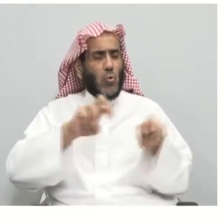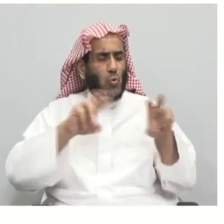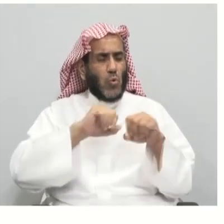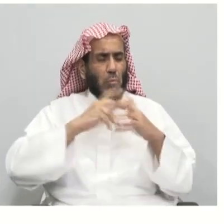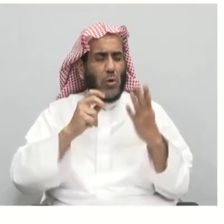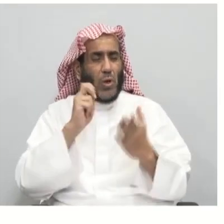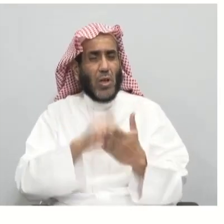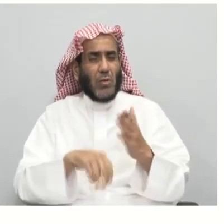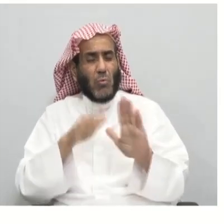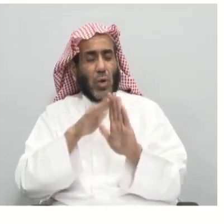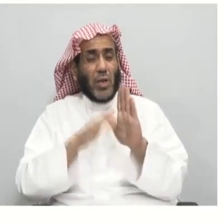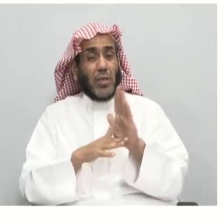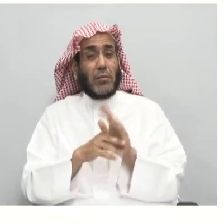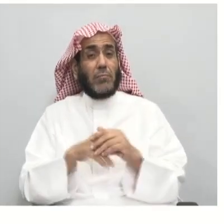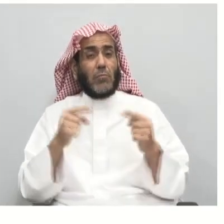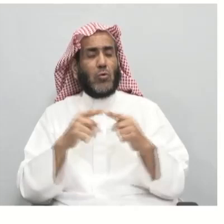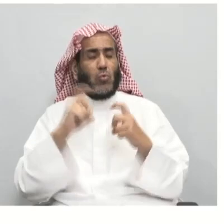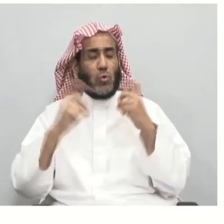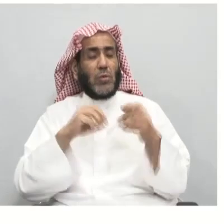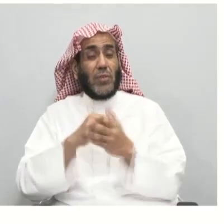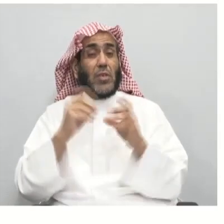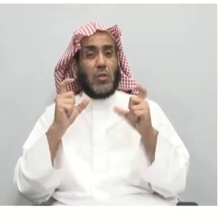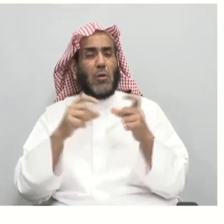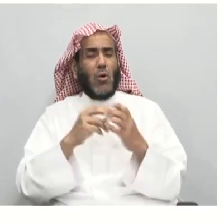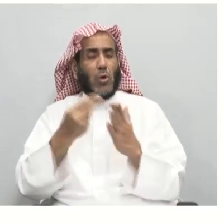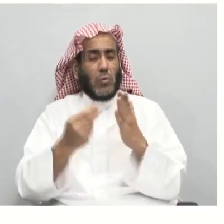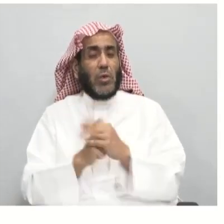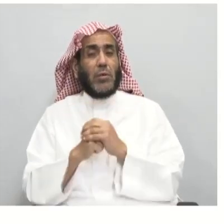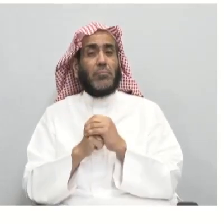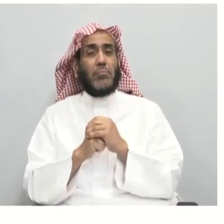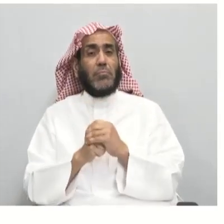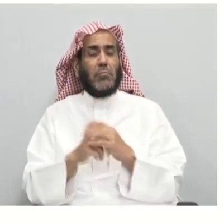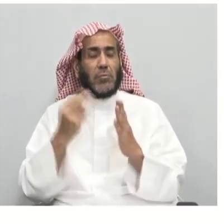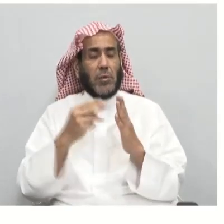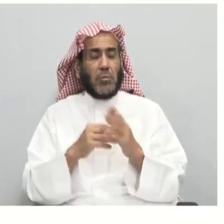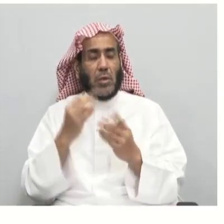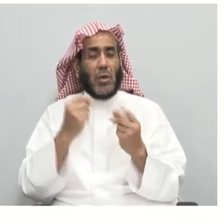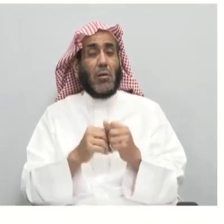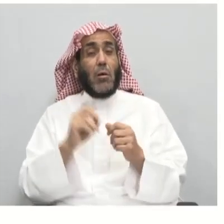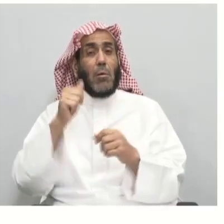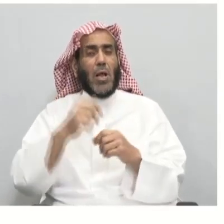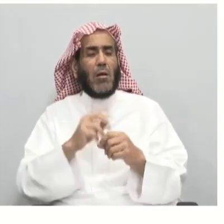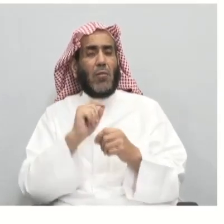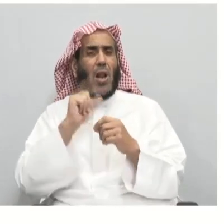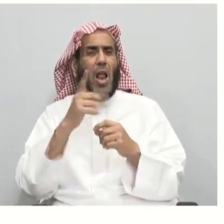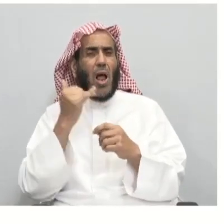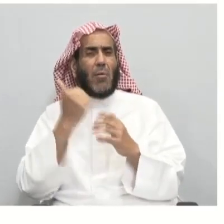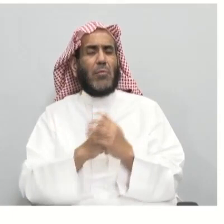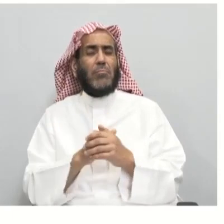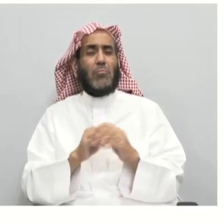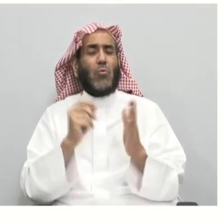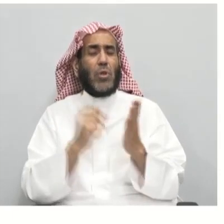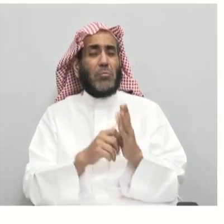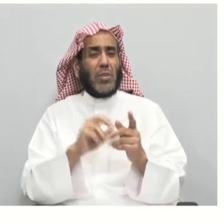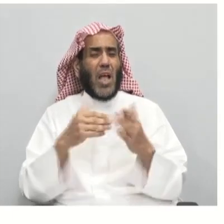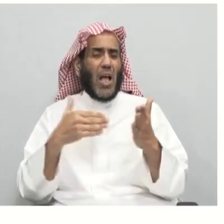القرارات والعناصر التي ننقشت في الاجتماع وتدوينها كتابه الارقام بالاحرف العربيه وضبط